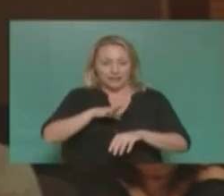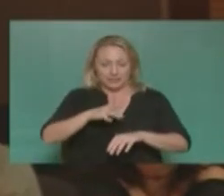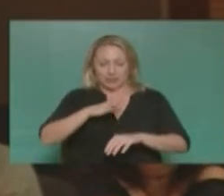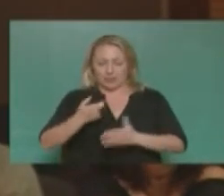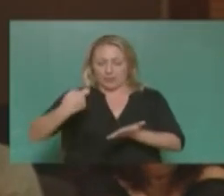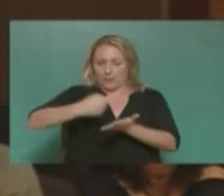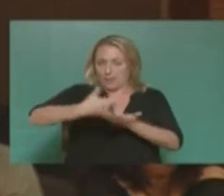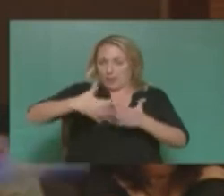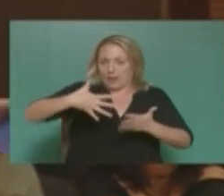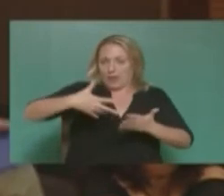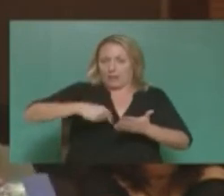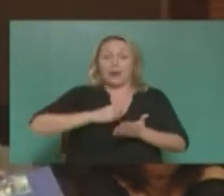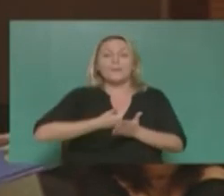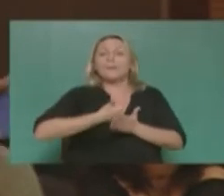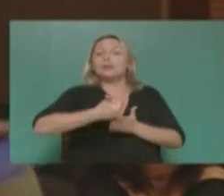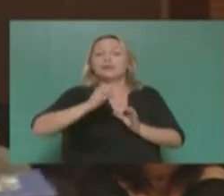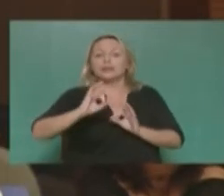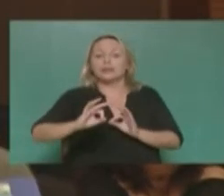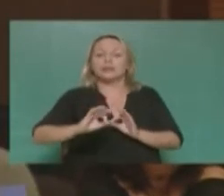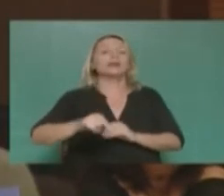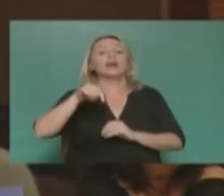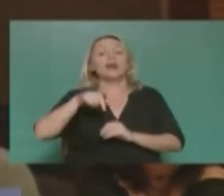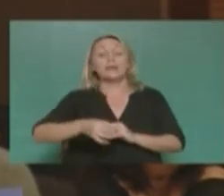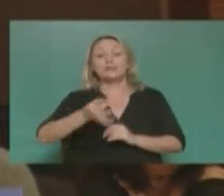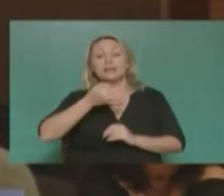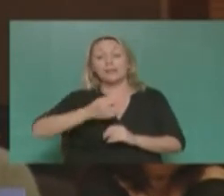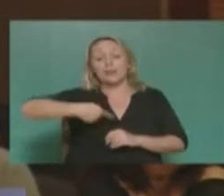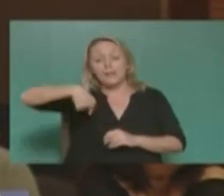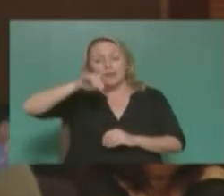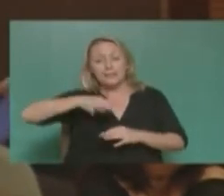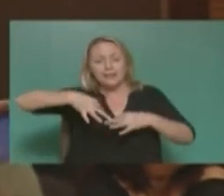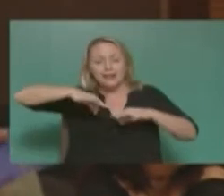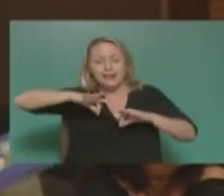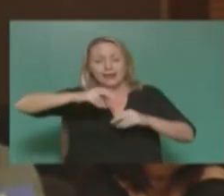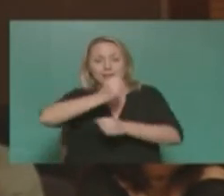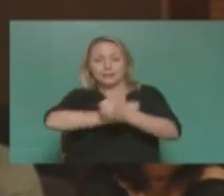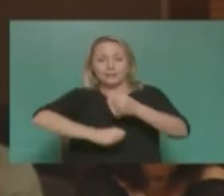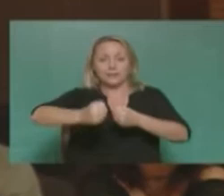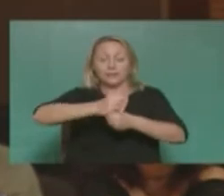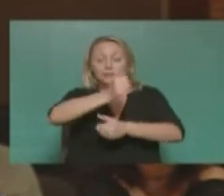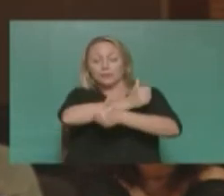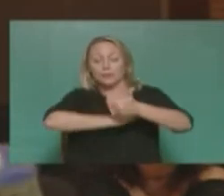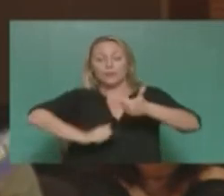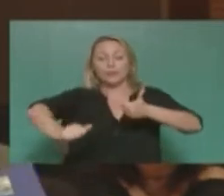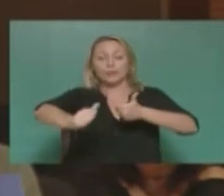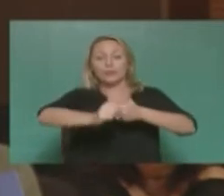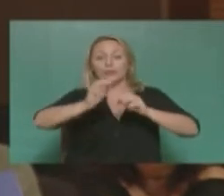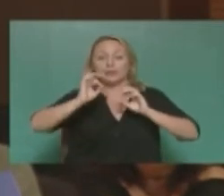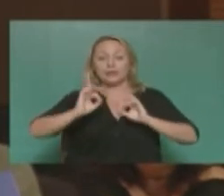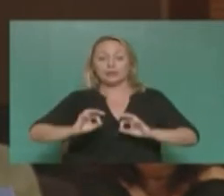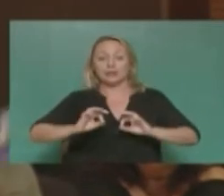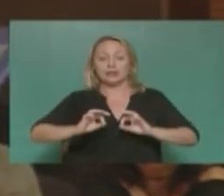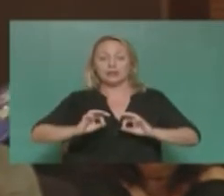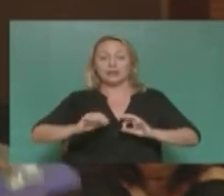πολίτης. Εμείς λοιπόν είπαμε από την πρώτη μέρα ότι το πρώτο στο μέλημά μας θα είναι